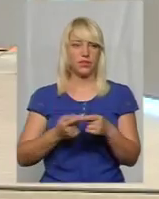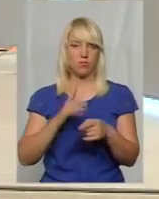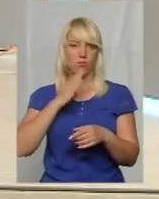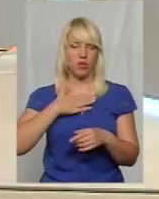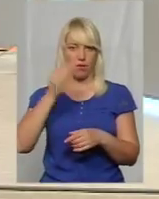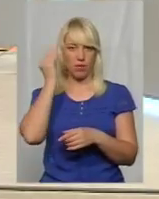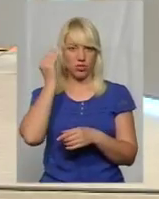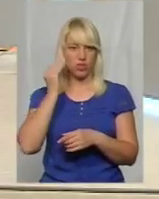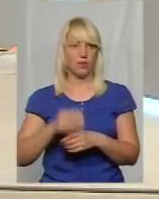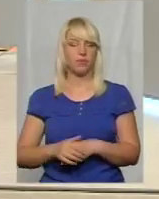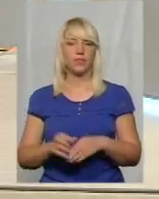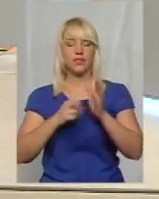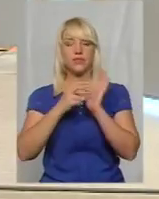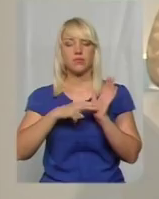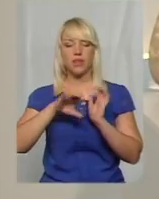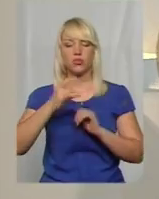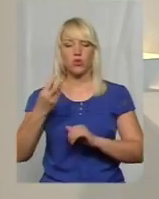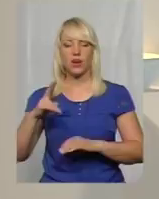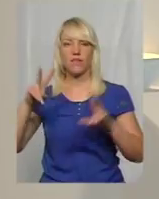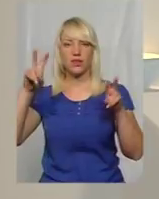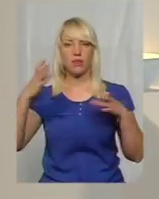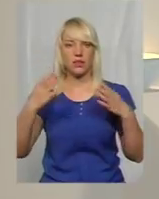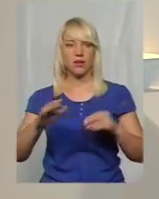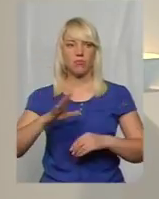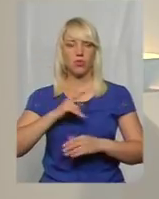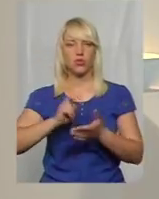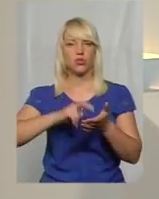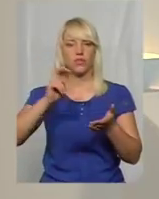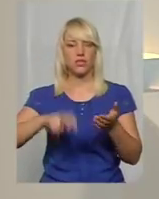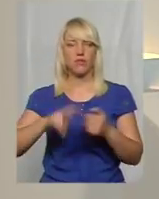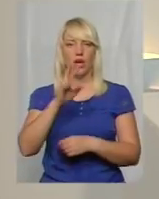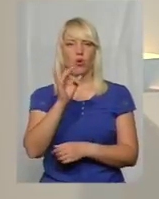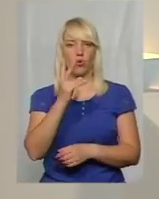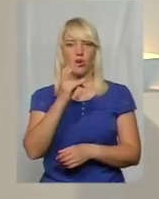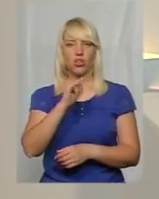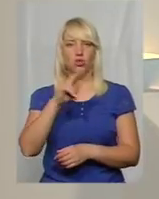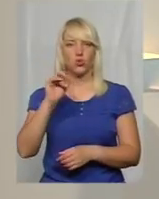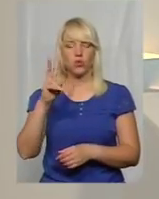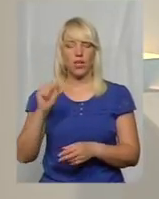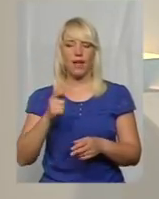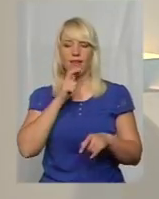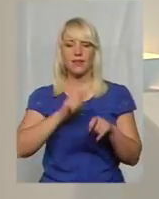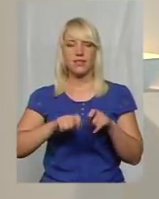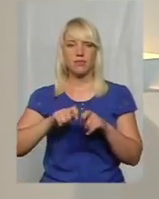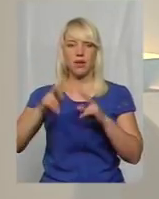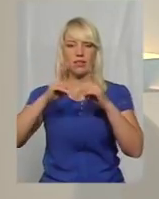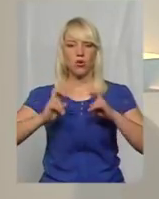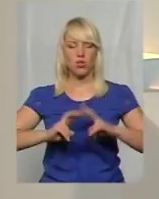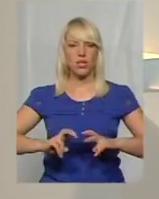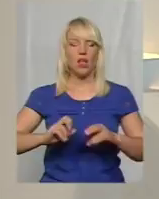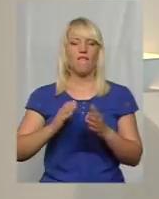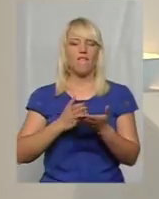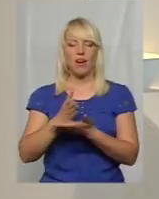бачення. 17 травня у темі дня йшлося стосовно відставки Олександра Корнійчука, і експерти розглядали варіанти й